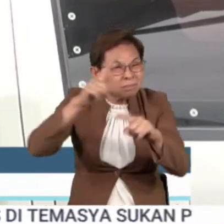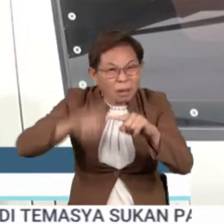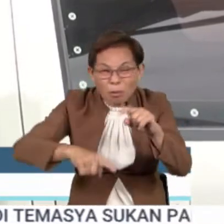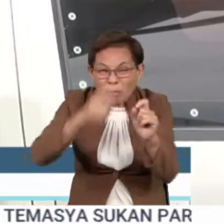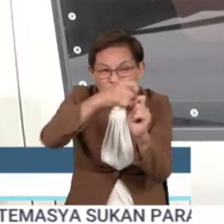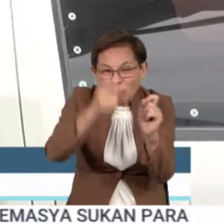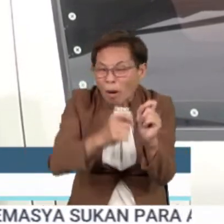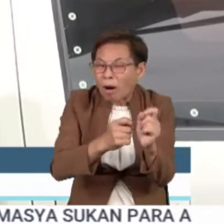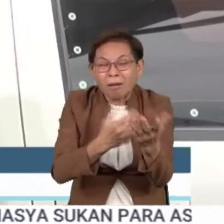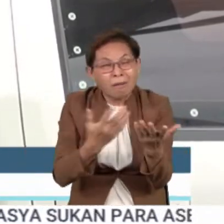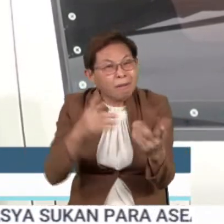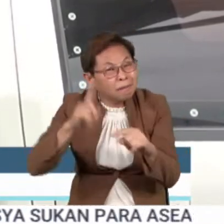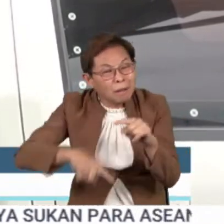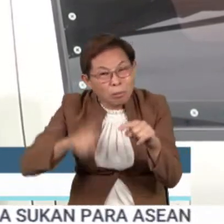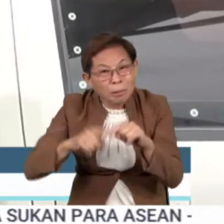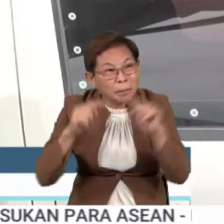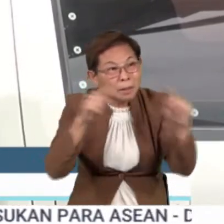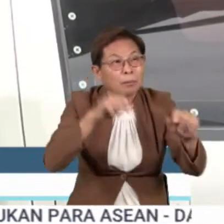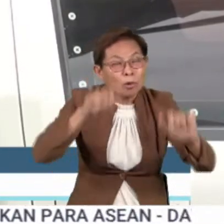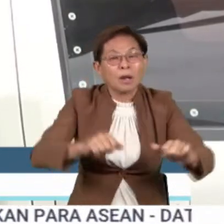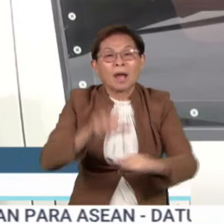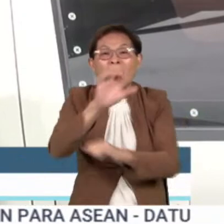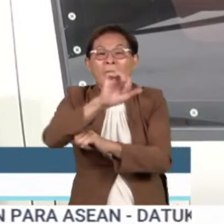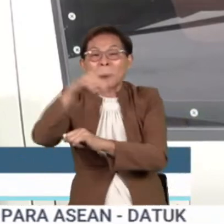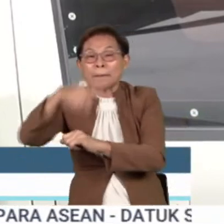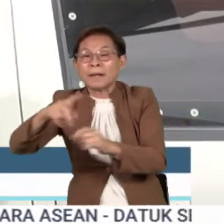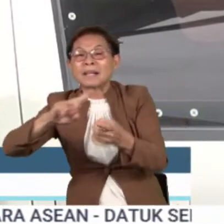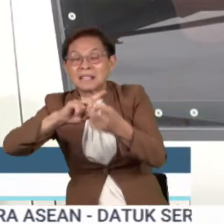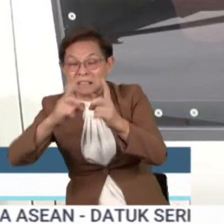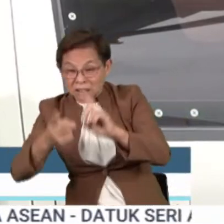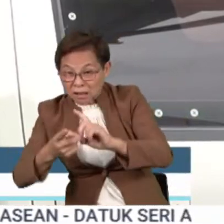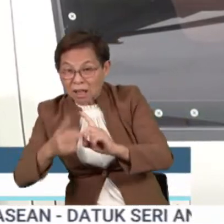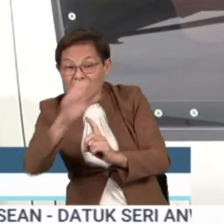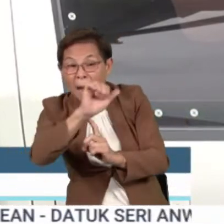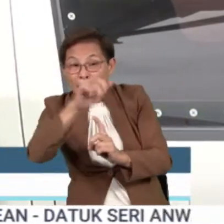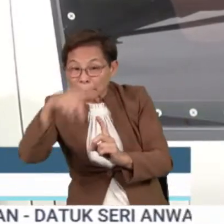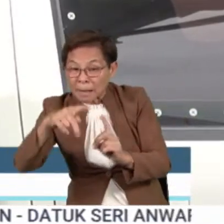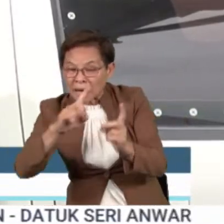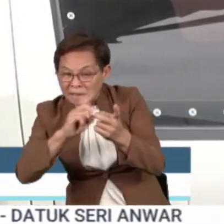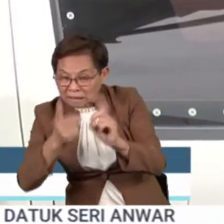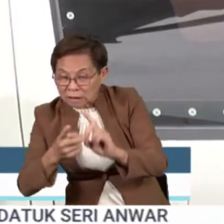menggunakan aplikasi digital ya